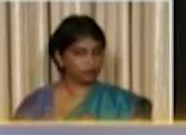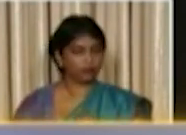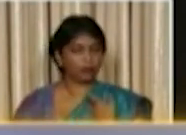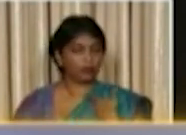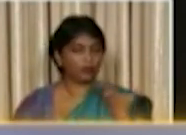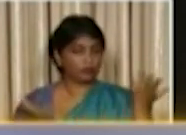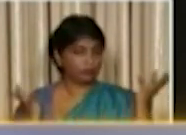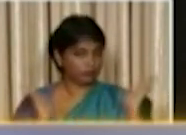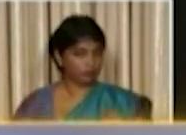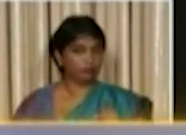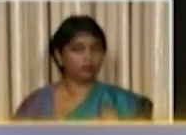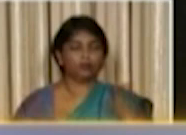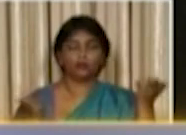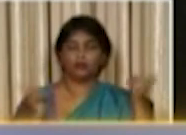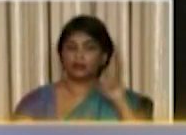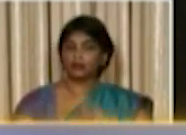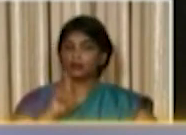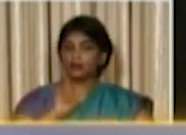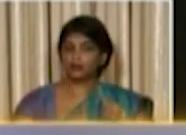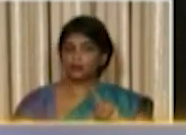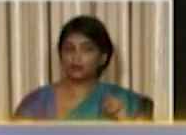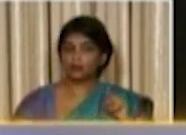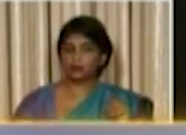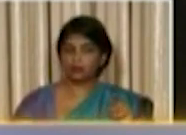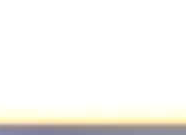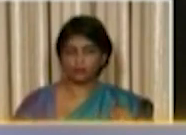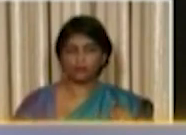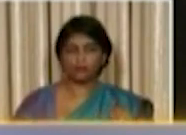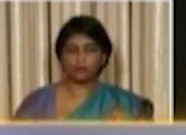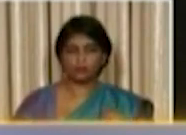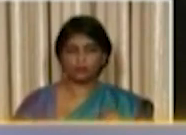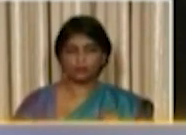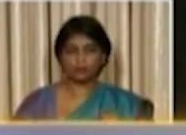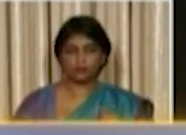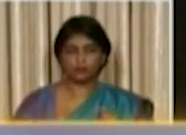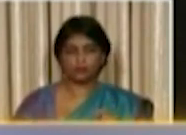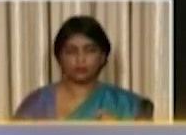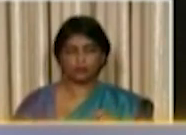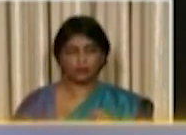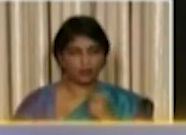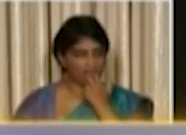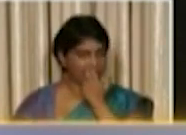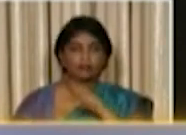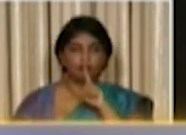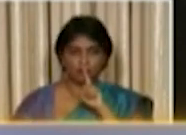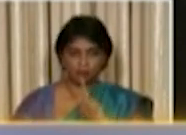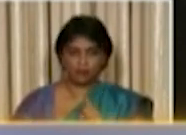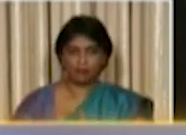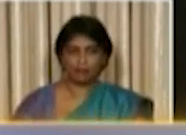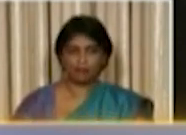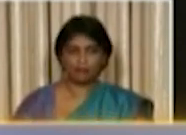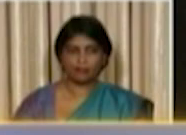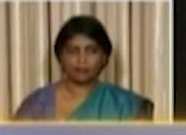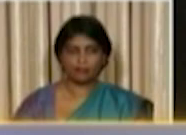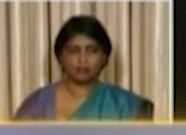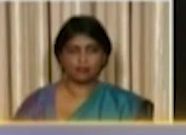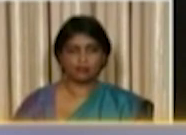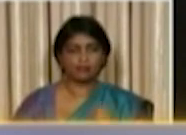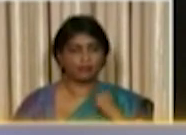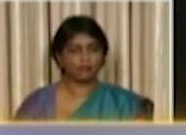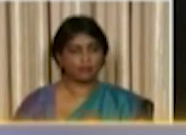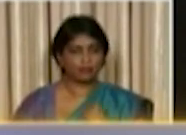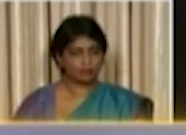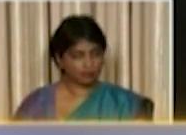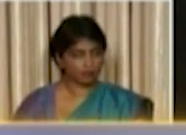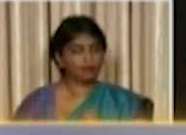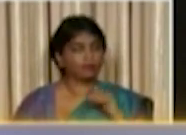කැඳවපු සර්වපාක්ෂික සාකච්ඡාවේ අපි ඉල්ලීමක් කරා රජයේ පාර්ශ්වයෙන්